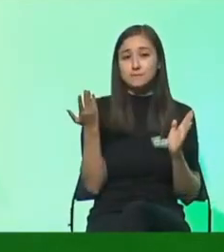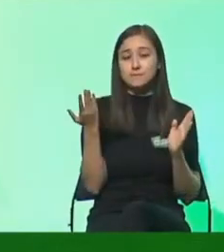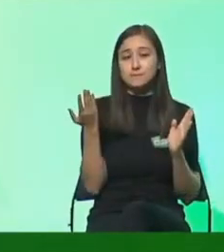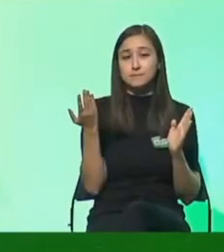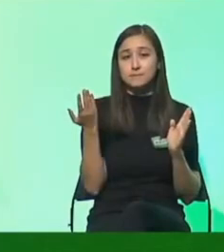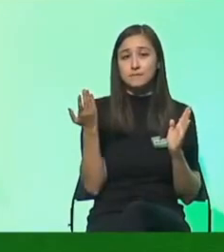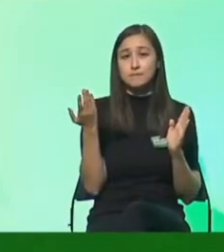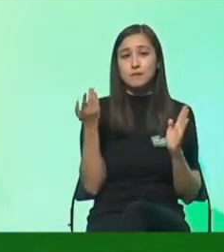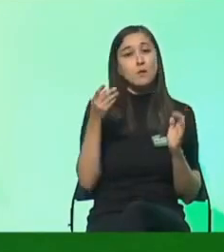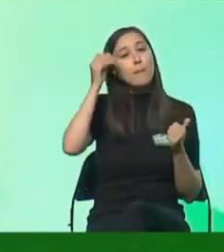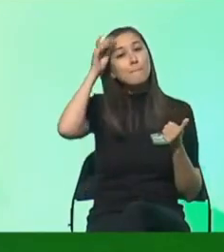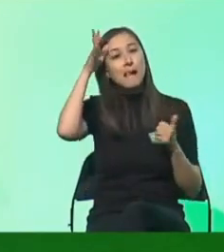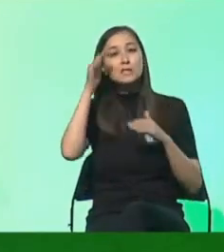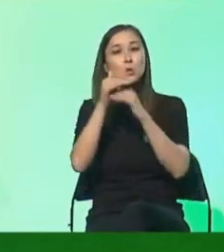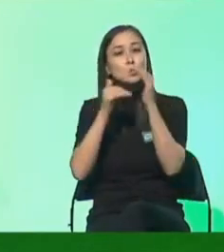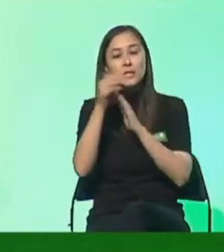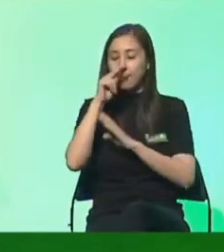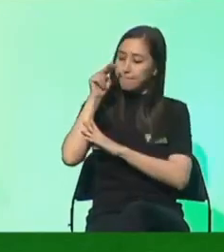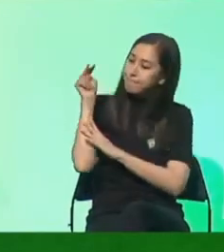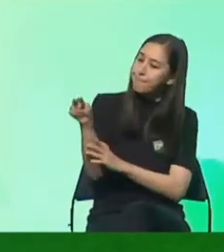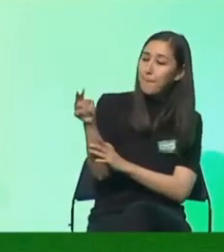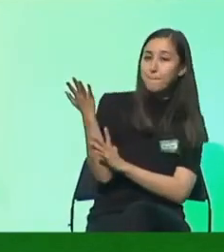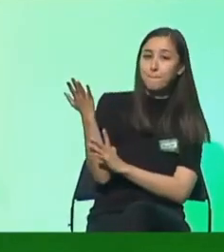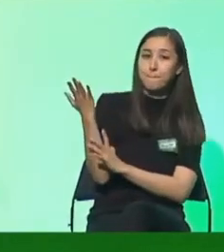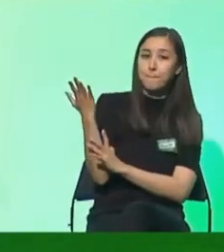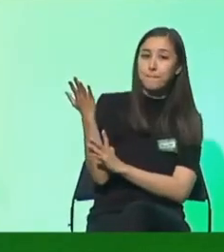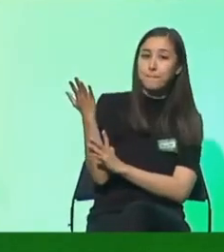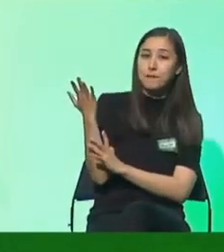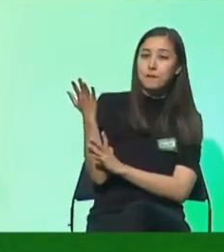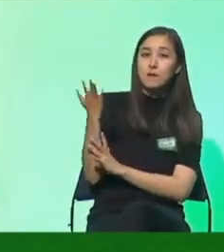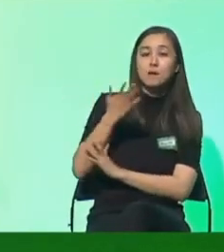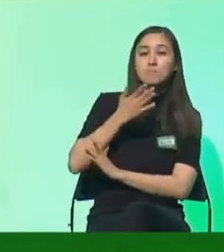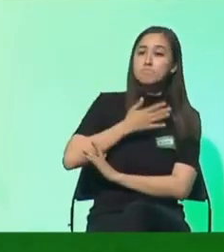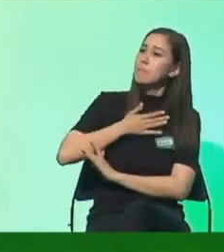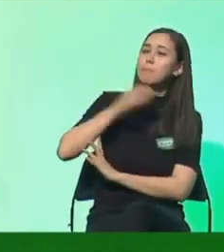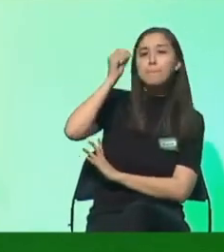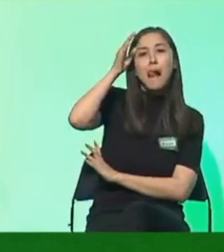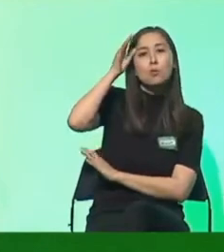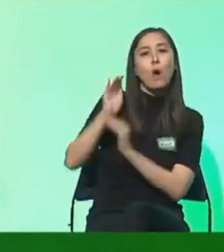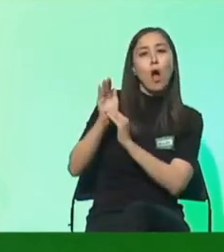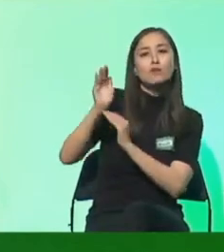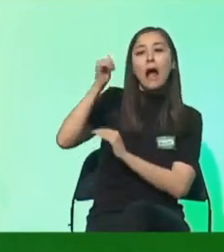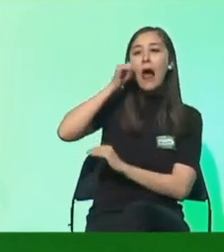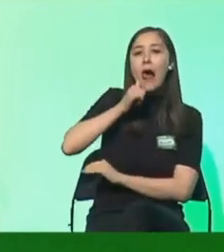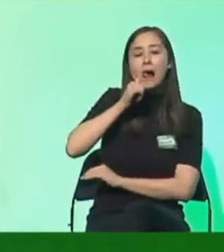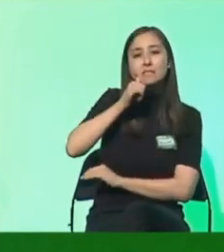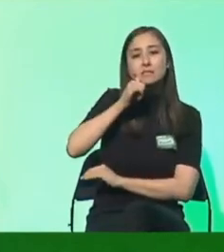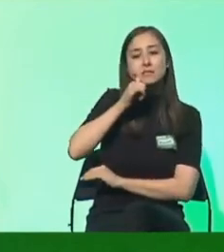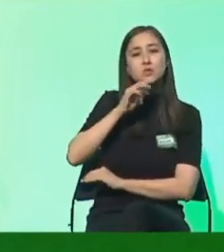wir unser Bildungssystem anschauen müssen. Meine Geschichte ist die eines Bildungsaufstiegs. Ein altes sozialdemokratisches